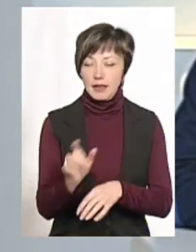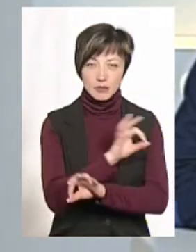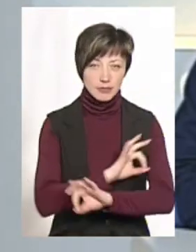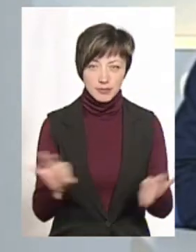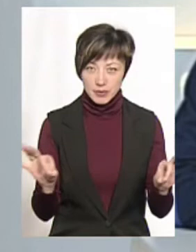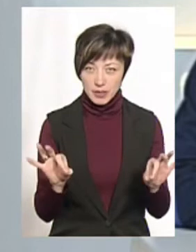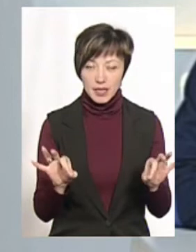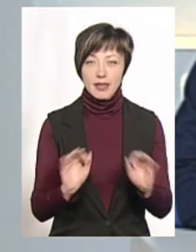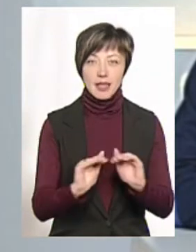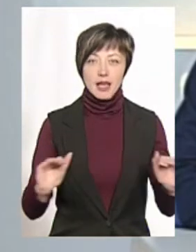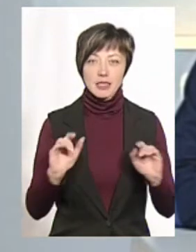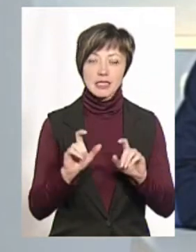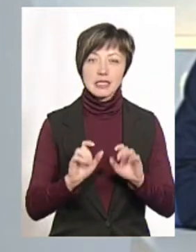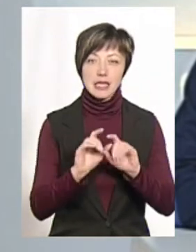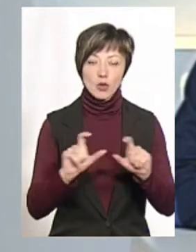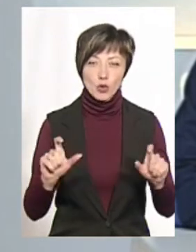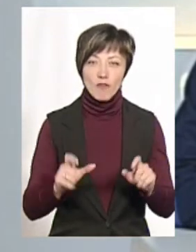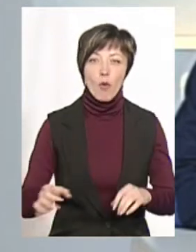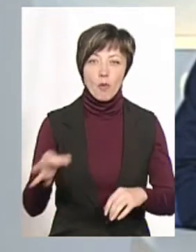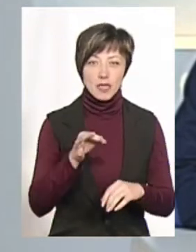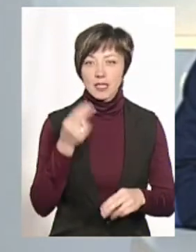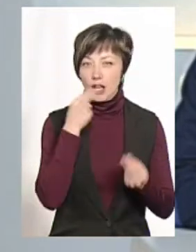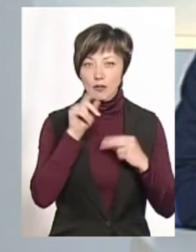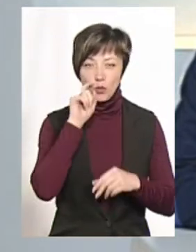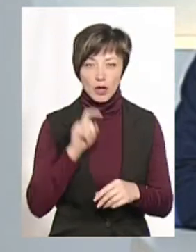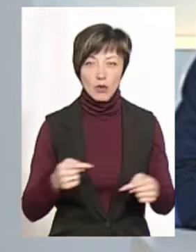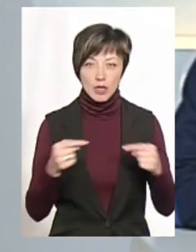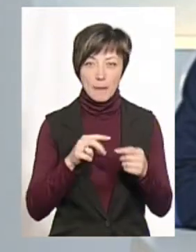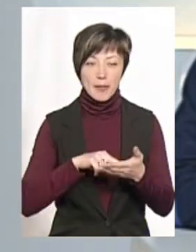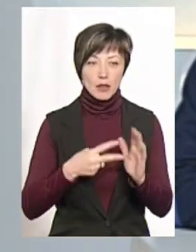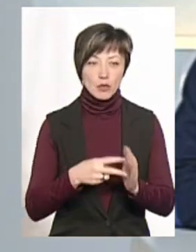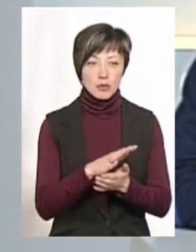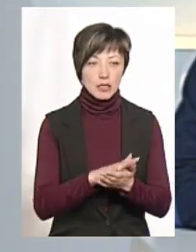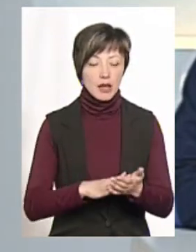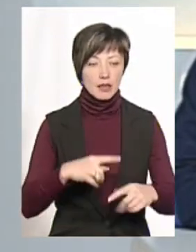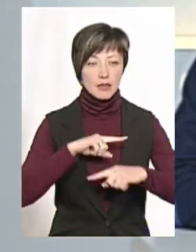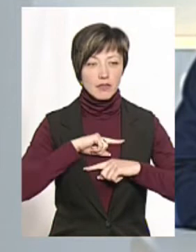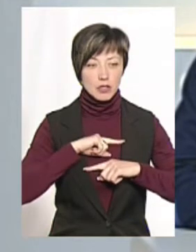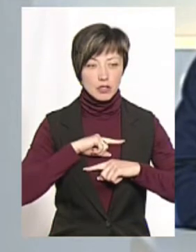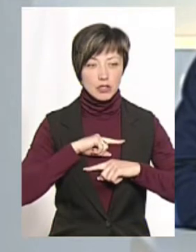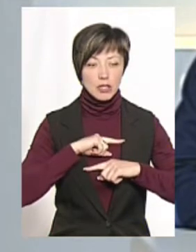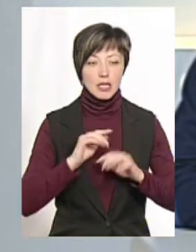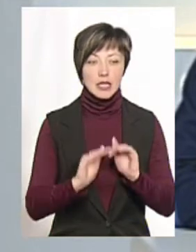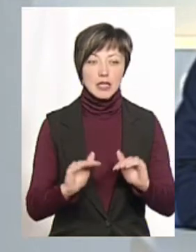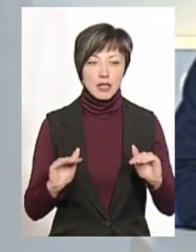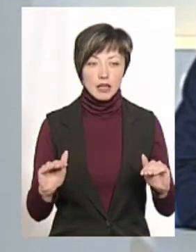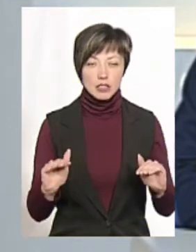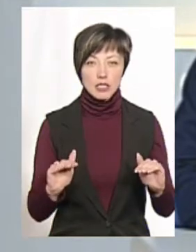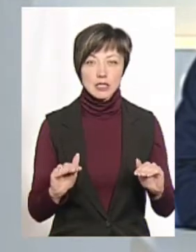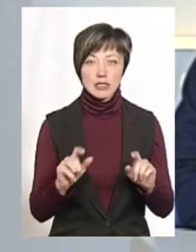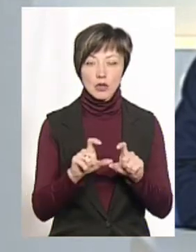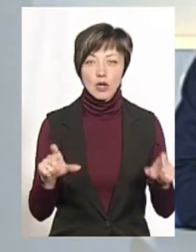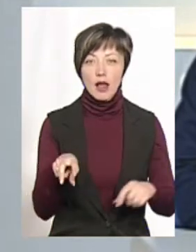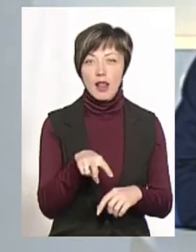дитячий садочок в Хмельницькій області, один з найкращих в Україні однозначно. Ми плануємо далі на фініш виходити дитячим садочком в